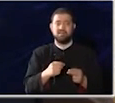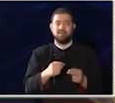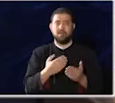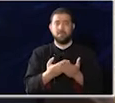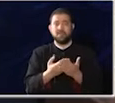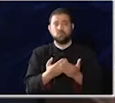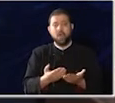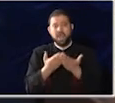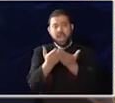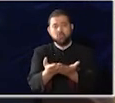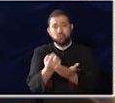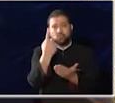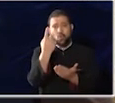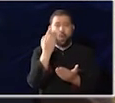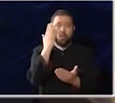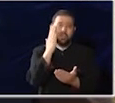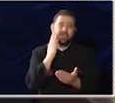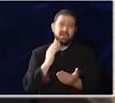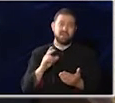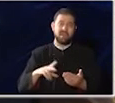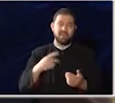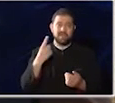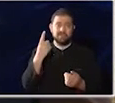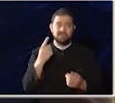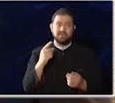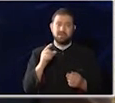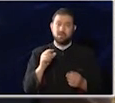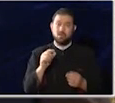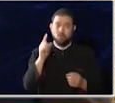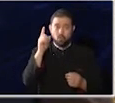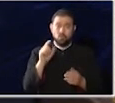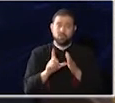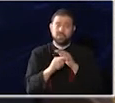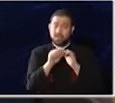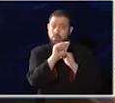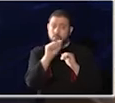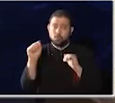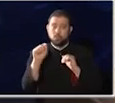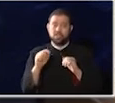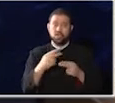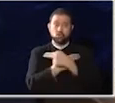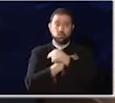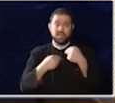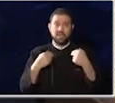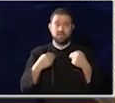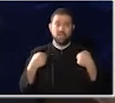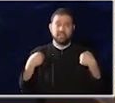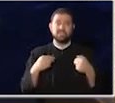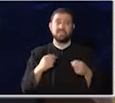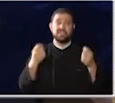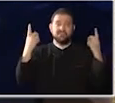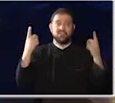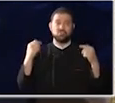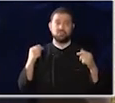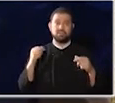boală pentru a le aduce o mângâiere. Știm că este criteriul judecății finale aceasta. Ați vizitat, ați fost la cei bolnavi, ați fost